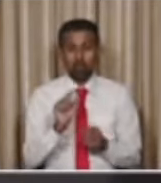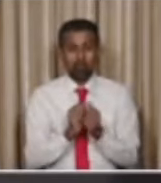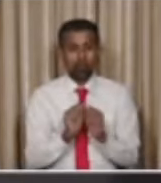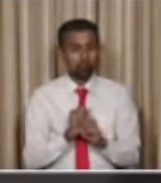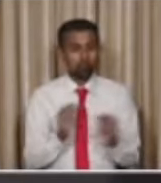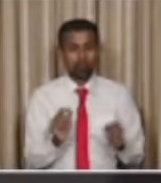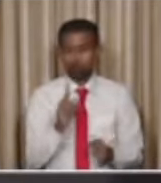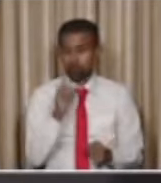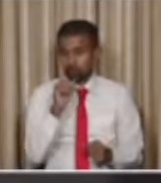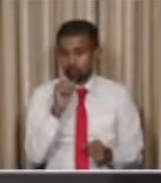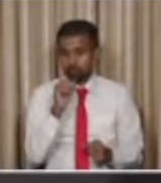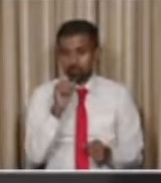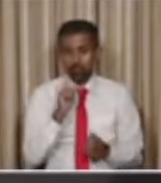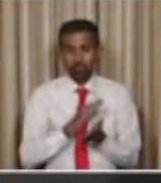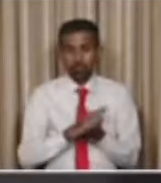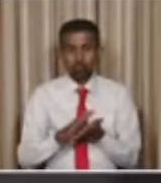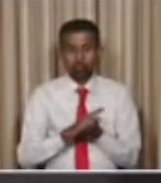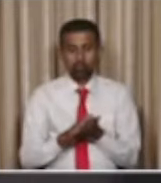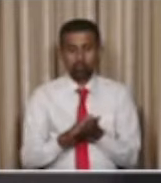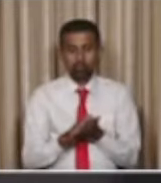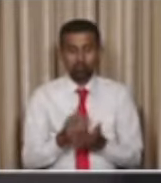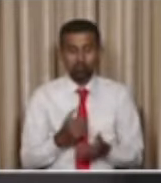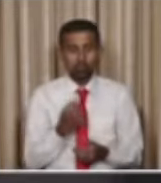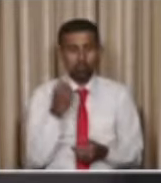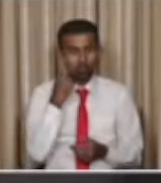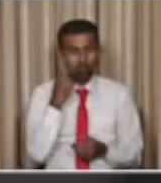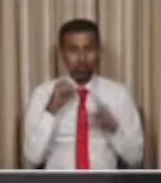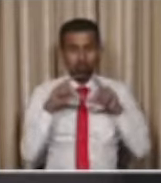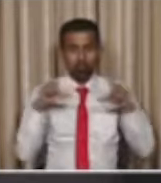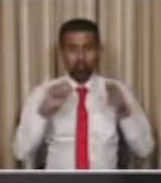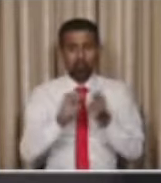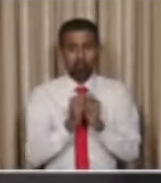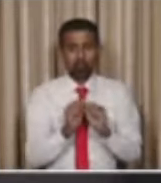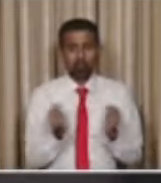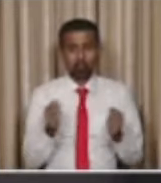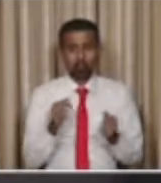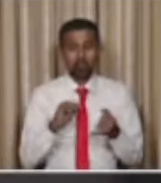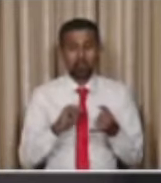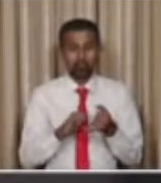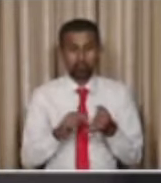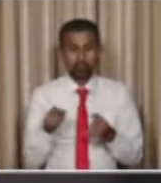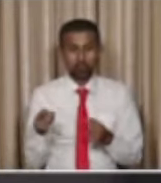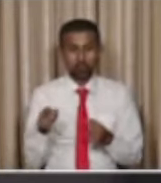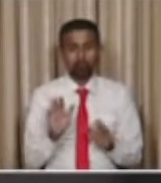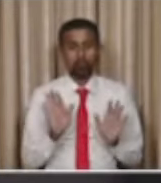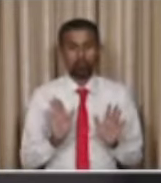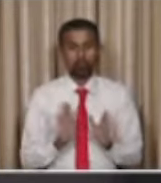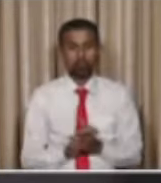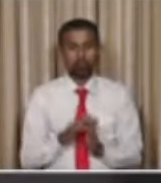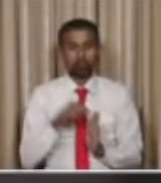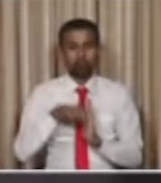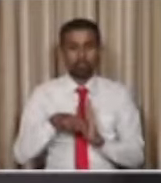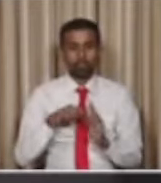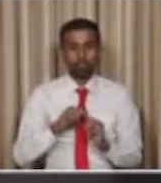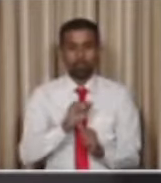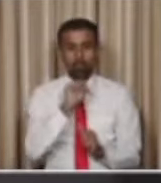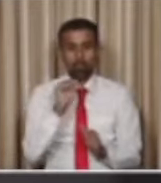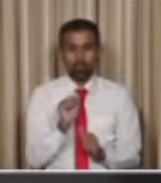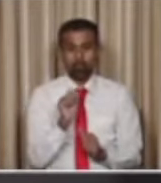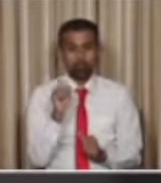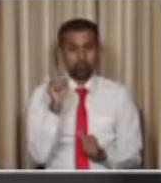වෙනස් නොකරපු එකම සේවාව හැටියට මම හිතන්නේ බෝඩ් එක වෙනස් නොකරේ මේ සුවසැරියේ පමණයි. දකුණු ආසියාවේ